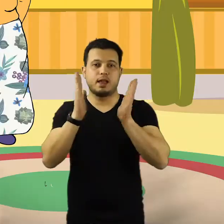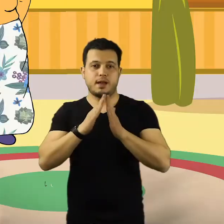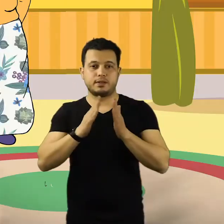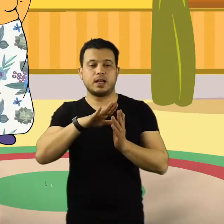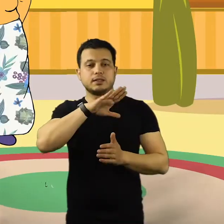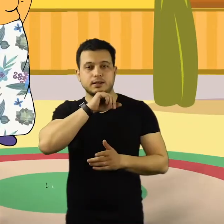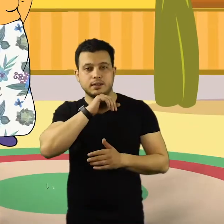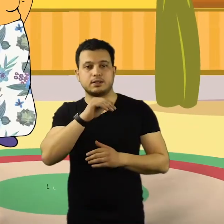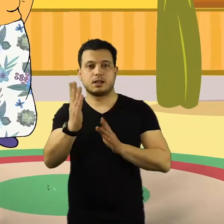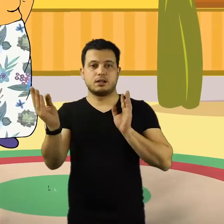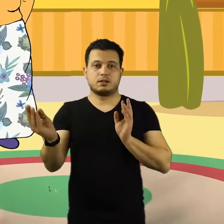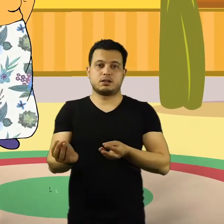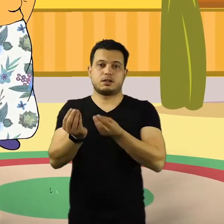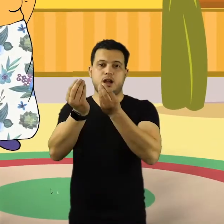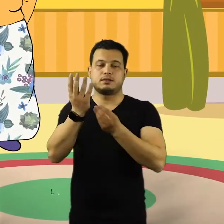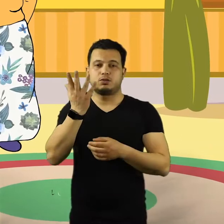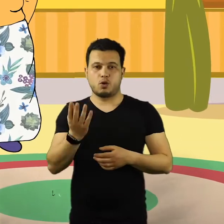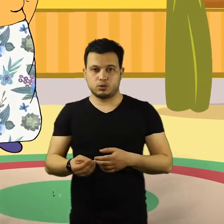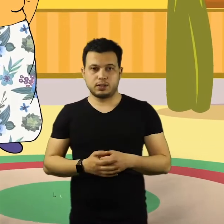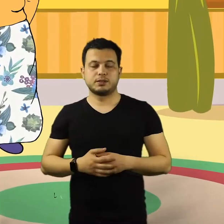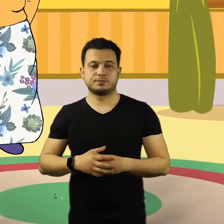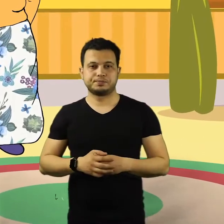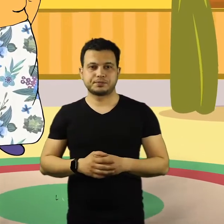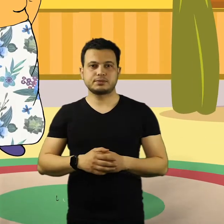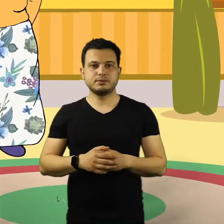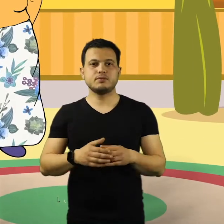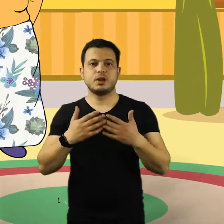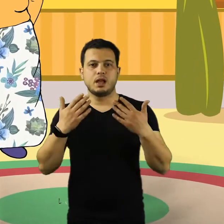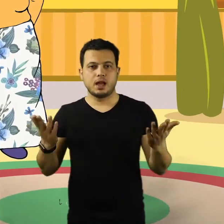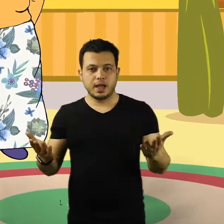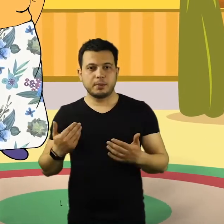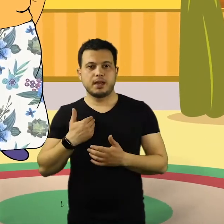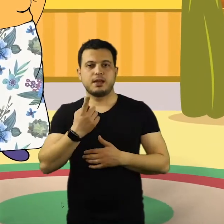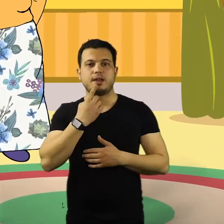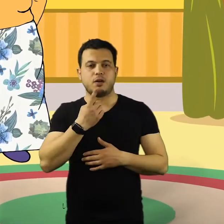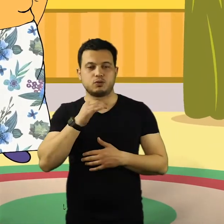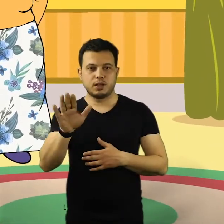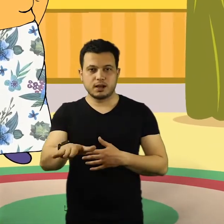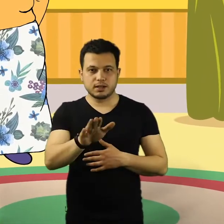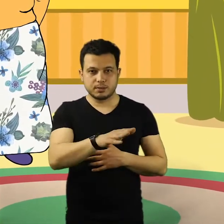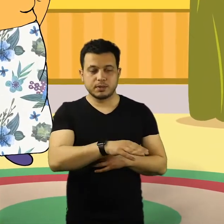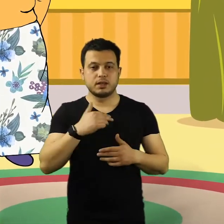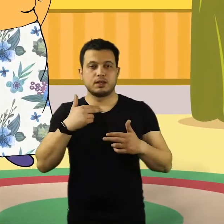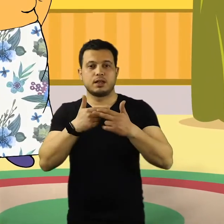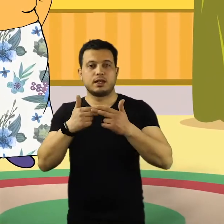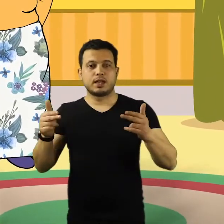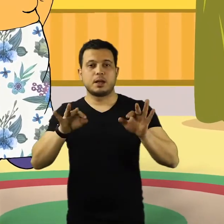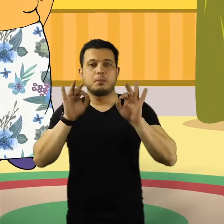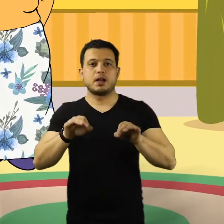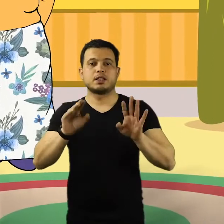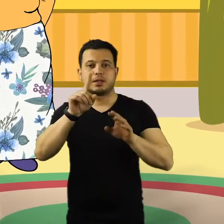dedelerinin karşısında buldular Eh be kuzucuklarım, daha hikaye başlamadan